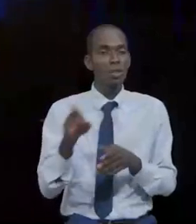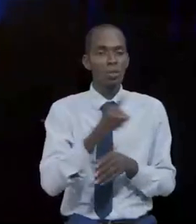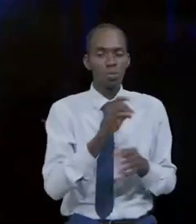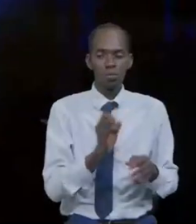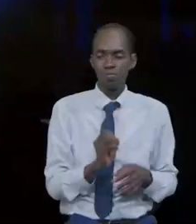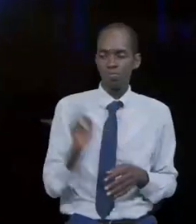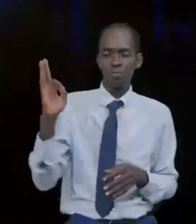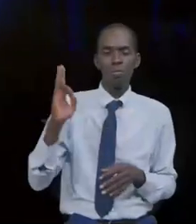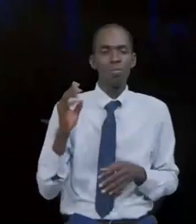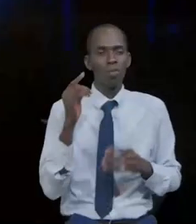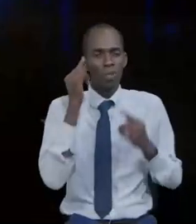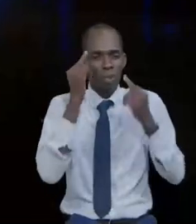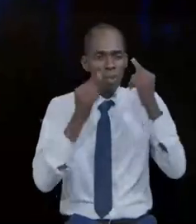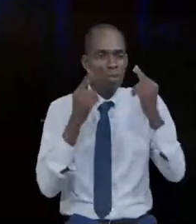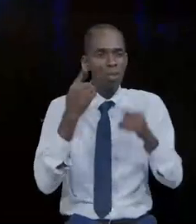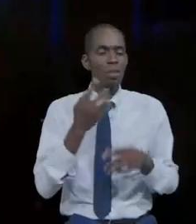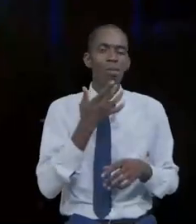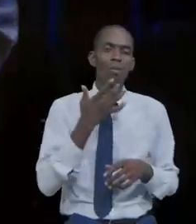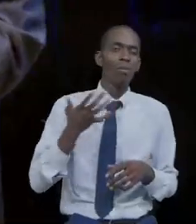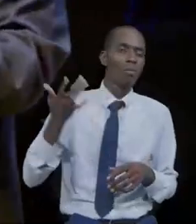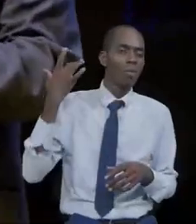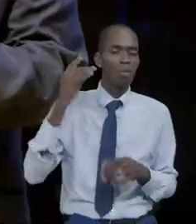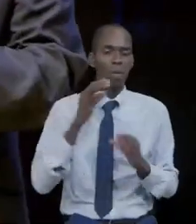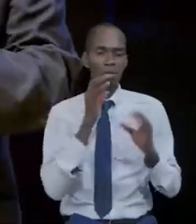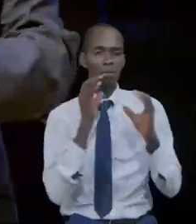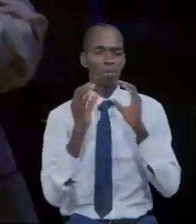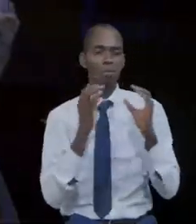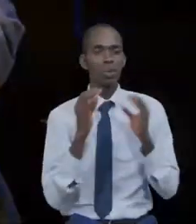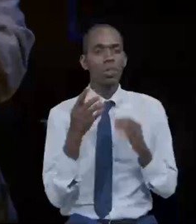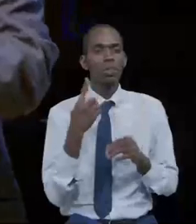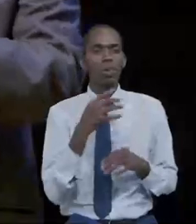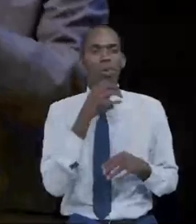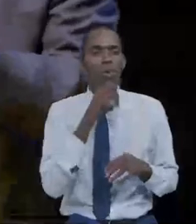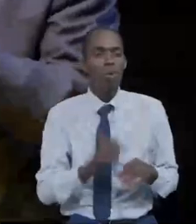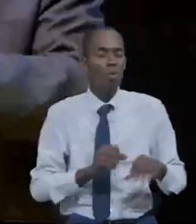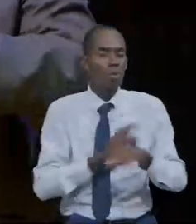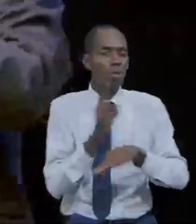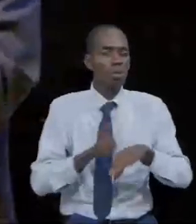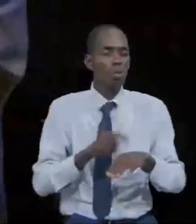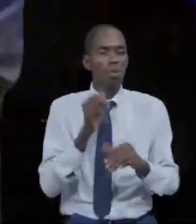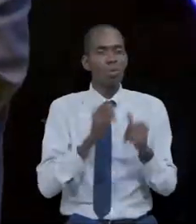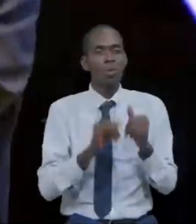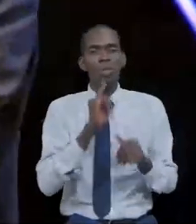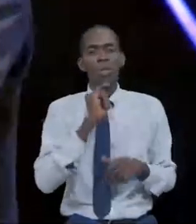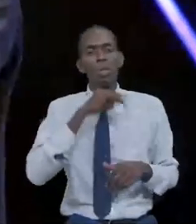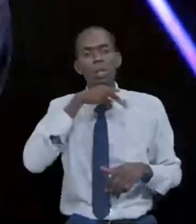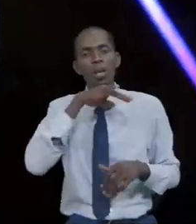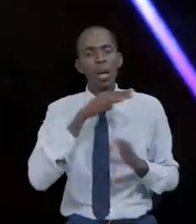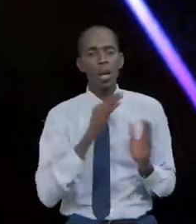eu égard à votre vie passée du vieil homme qui se corrompt par les convoitises